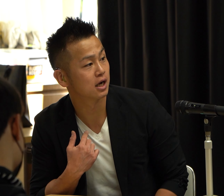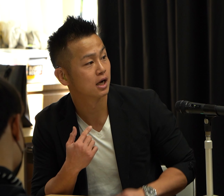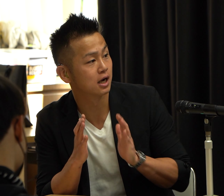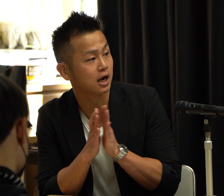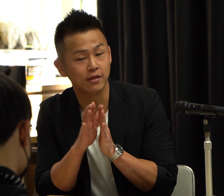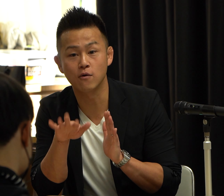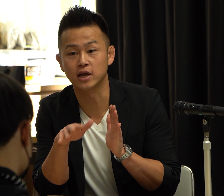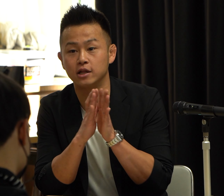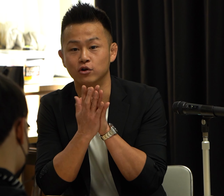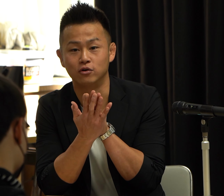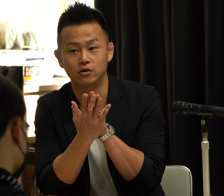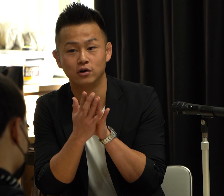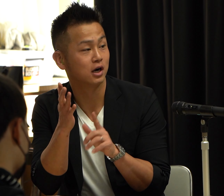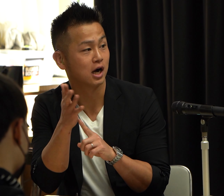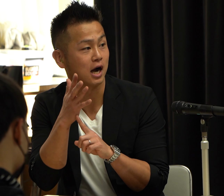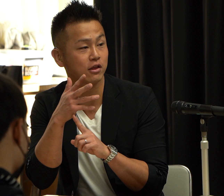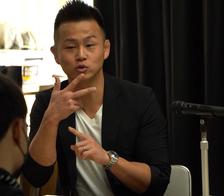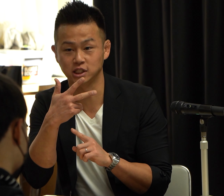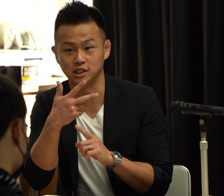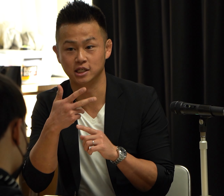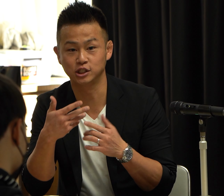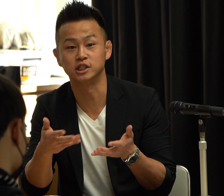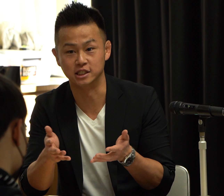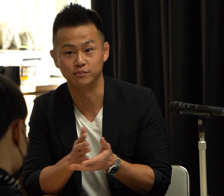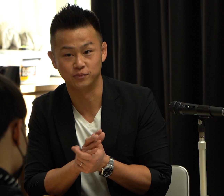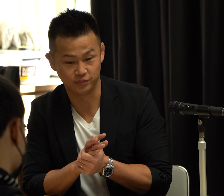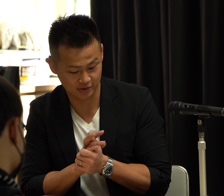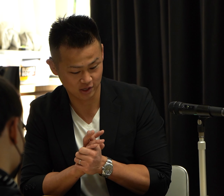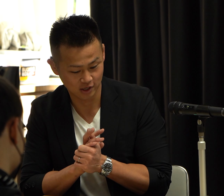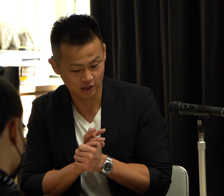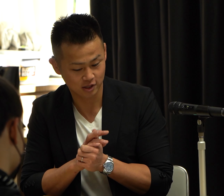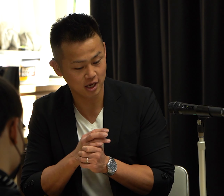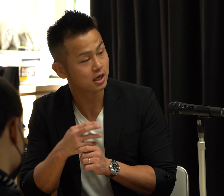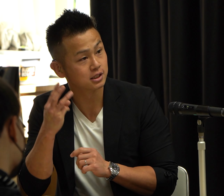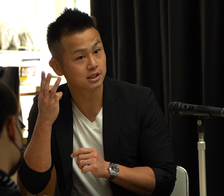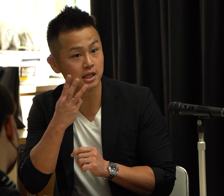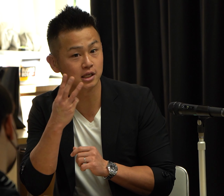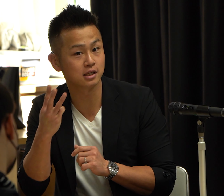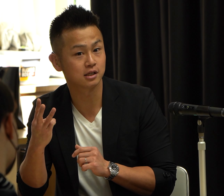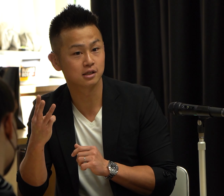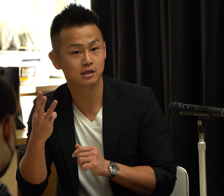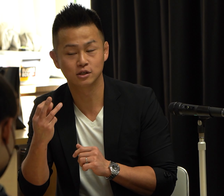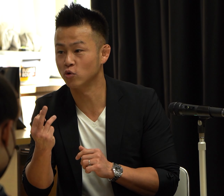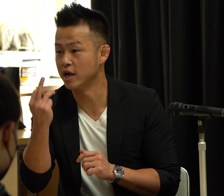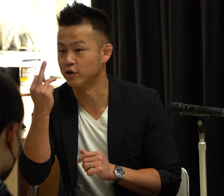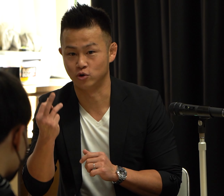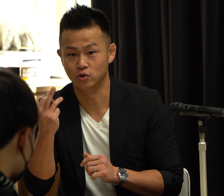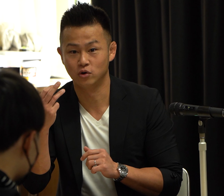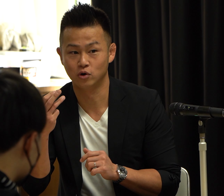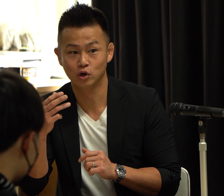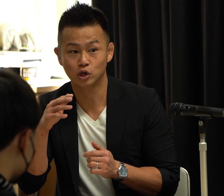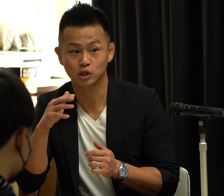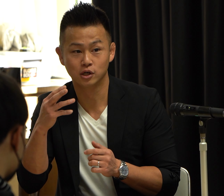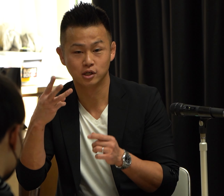は神奈川県の秦野市出身で、3人兄弟